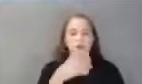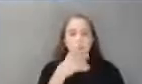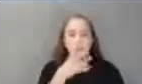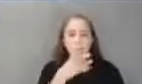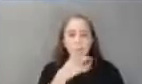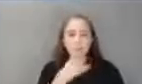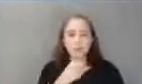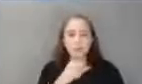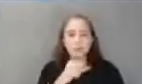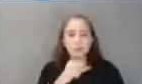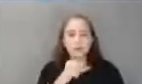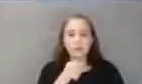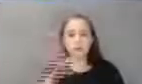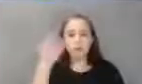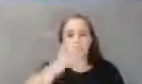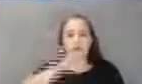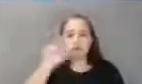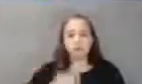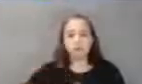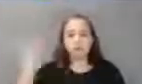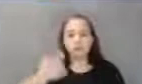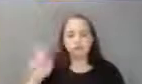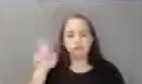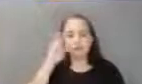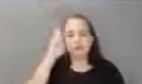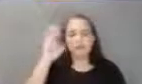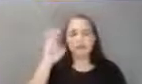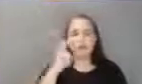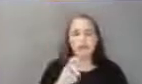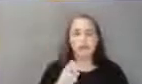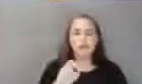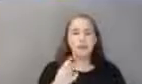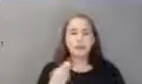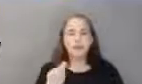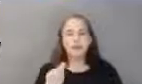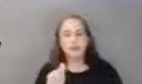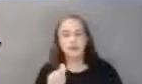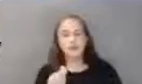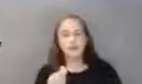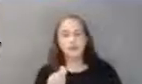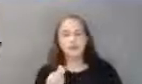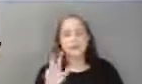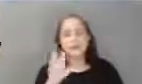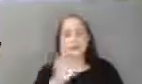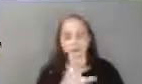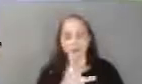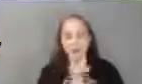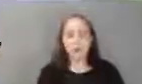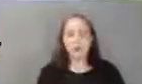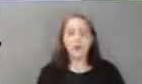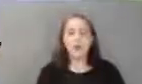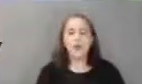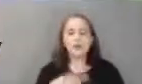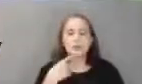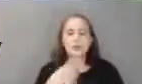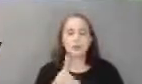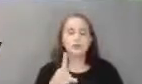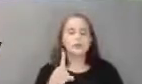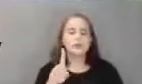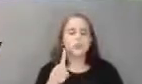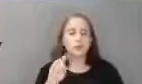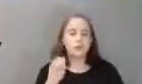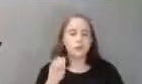ito, sinamahan na rin daw siya ng sector commander para magpa-blotter sa barangay Wakwak, San